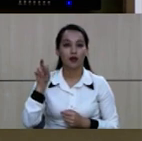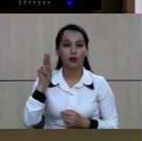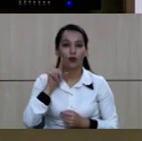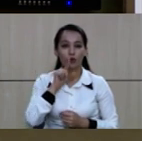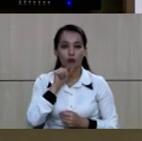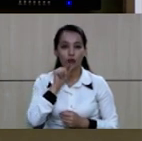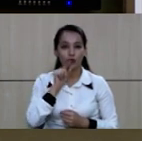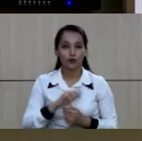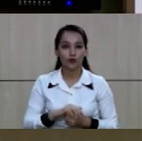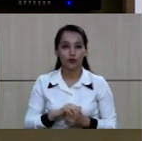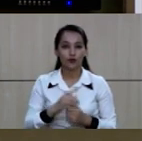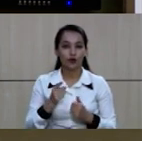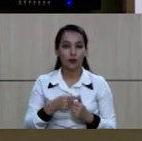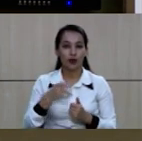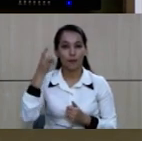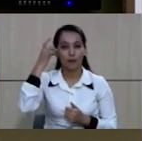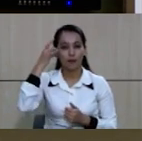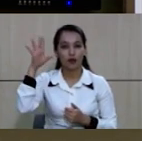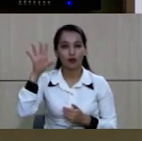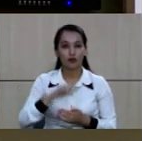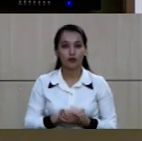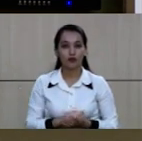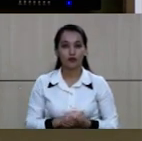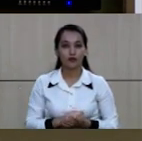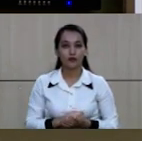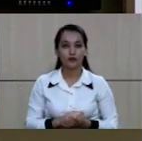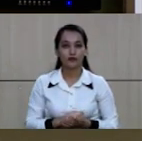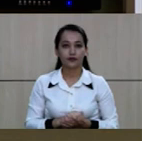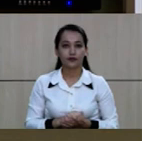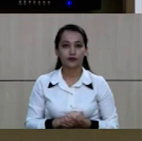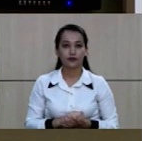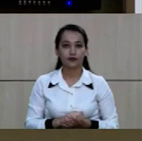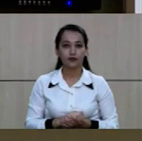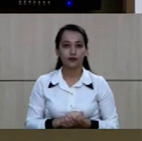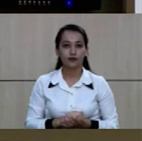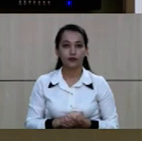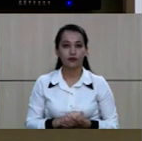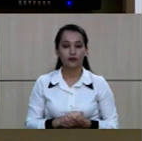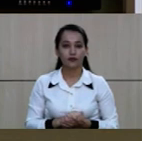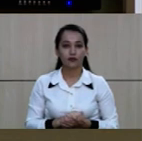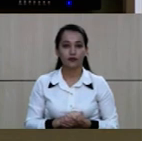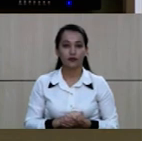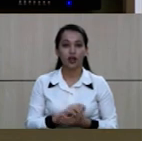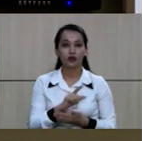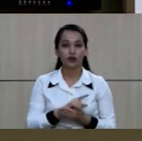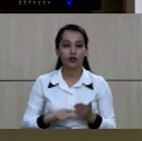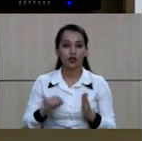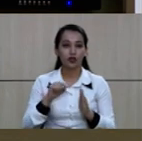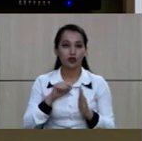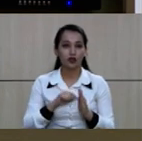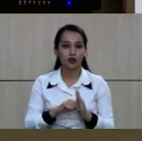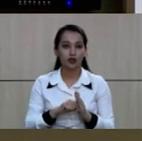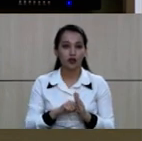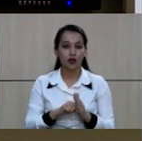бир қуш ва унинг тилидан гўёки замонасида бўлаётган воқеа ҳодисалар баён қилиняпти